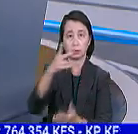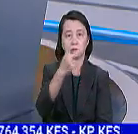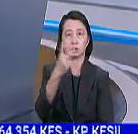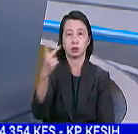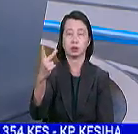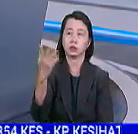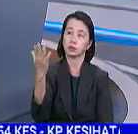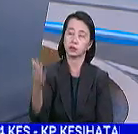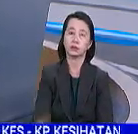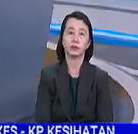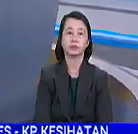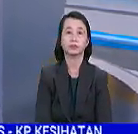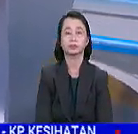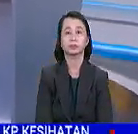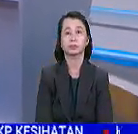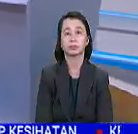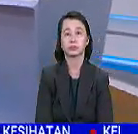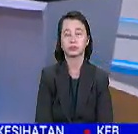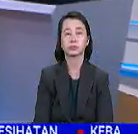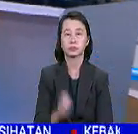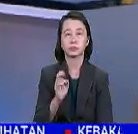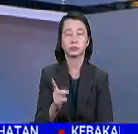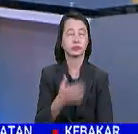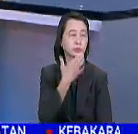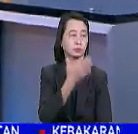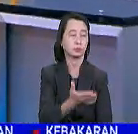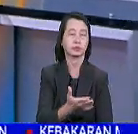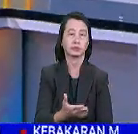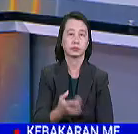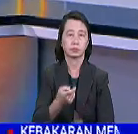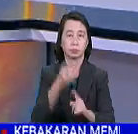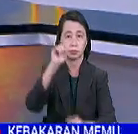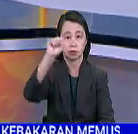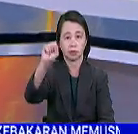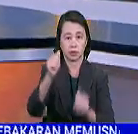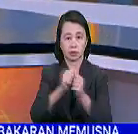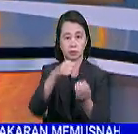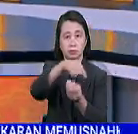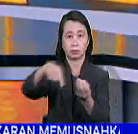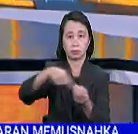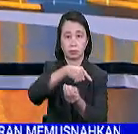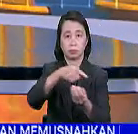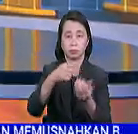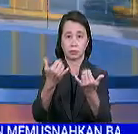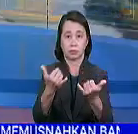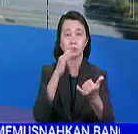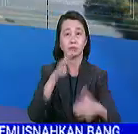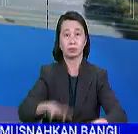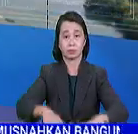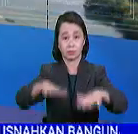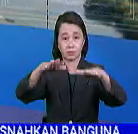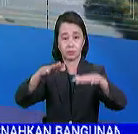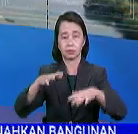Kota Kinabalu baik tunjuk ya perkembangan dari Sabah dimulai dengan situasi semasa banjir